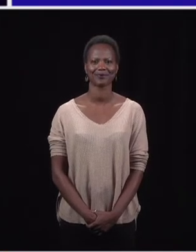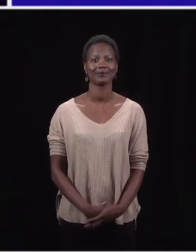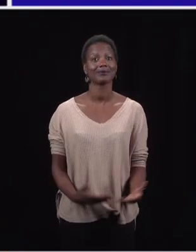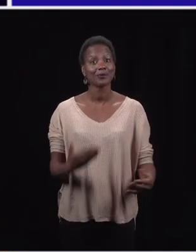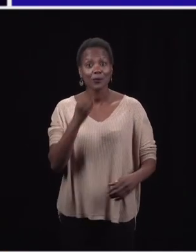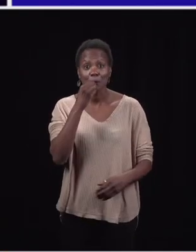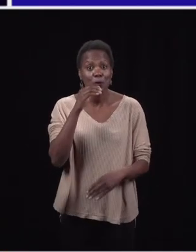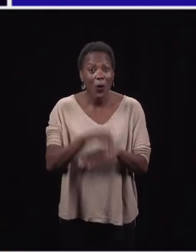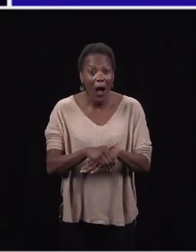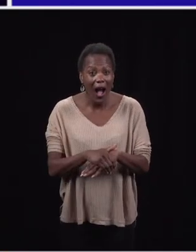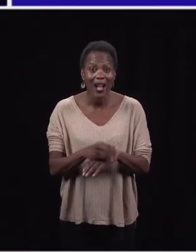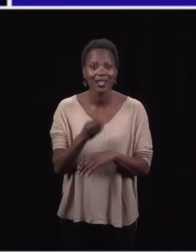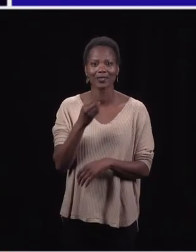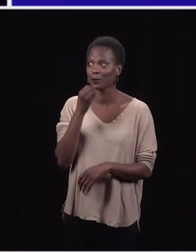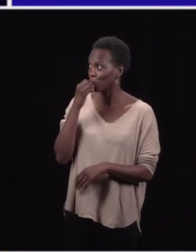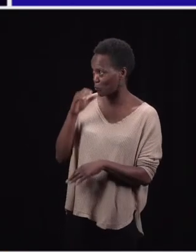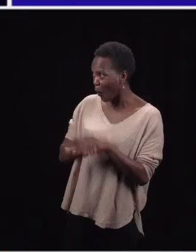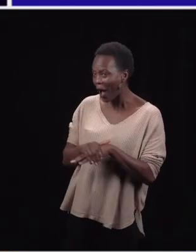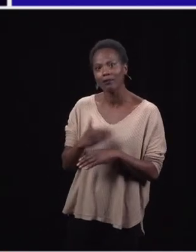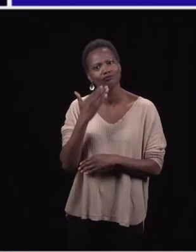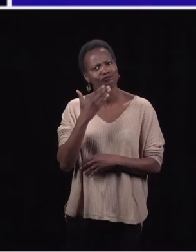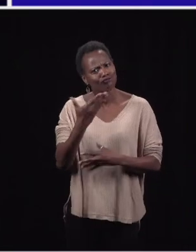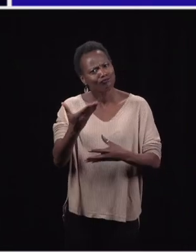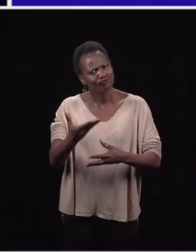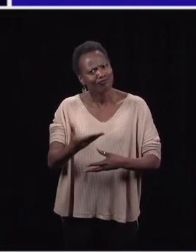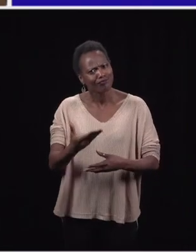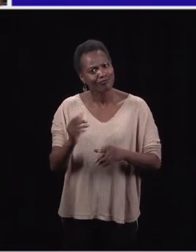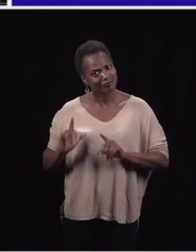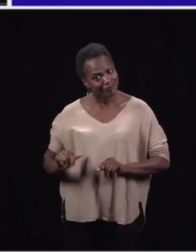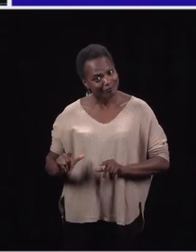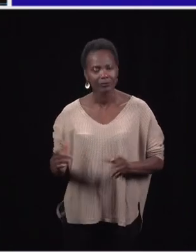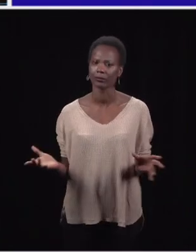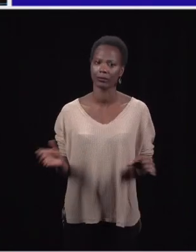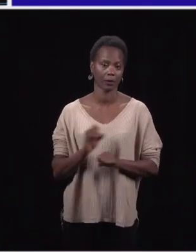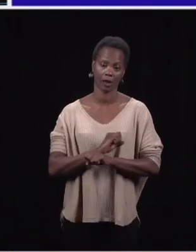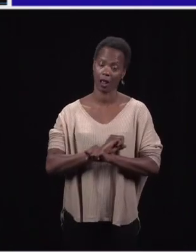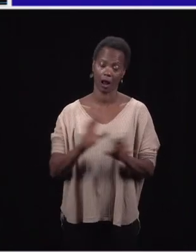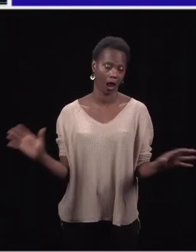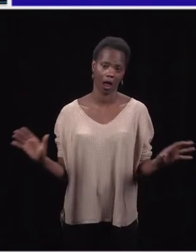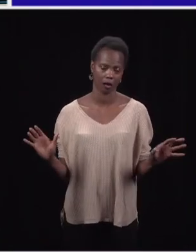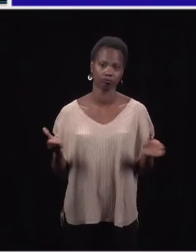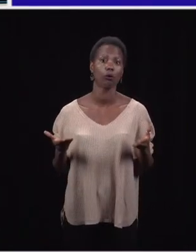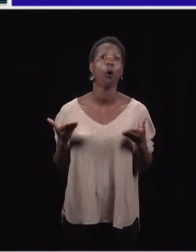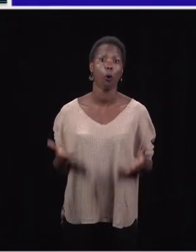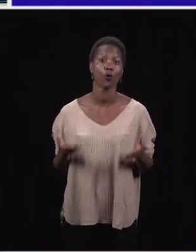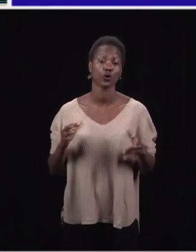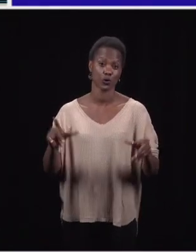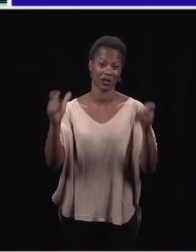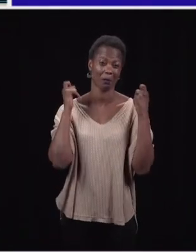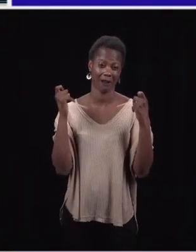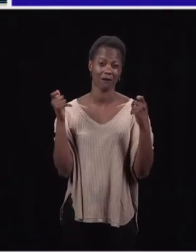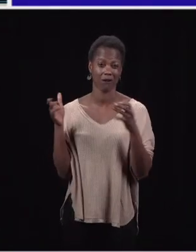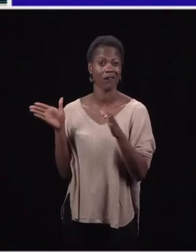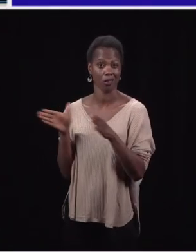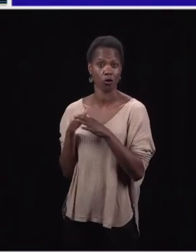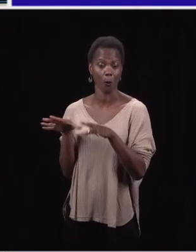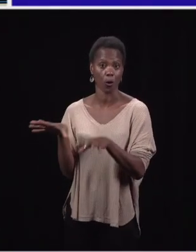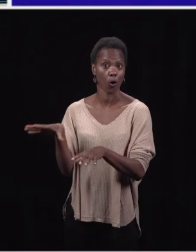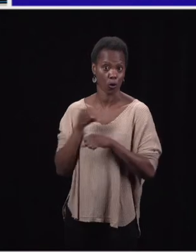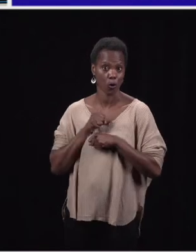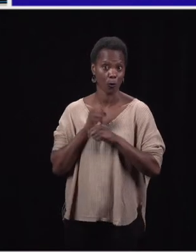bonsoir Christophe bonsoir merci d'être avec nous alors on va être clair aujourd'hui être demandeur d'emploi en situation de